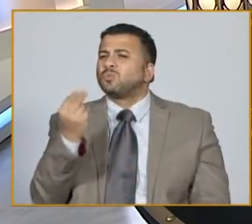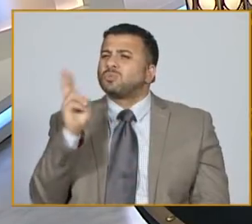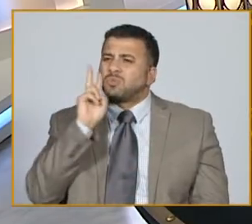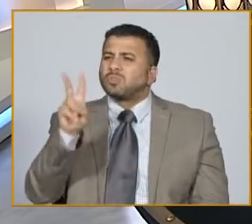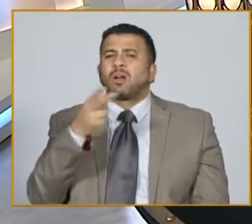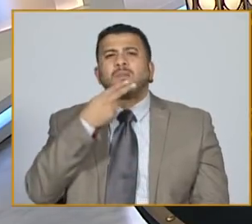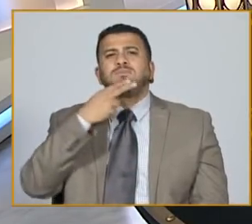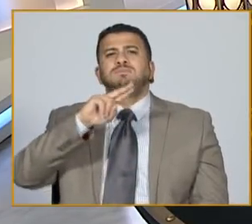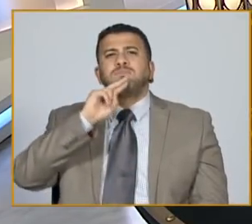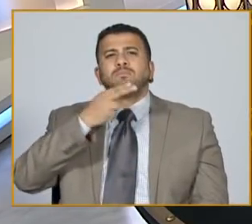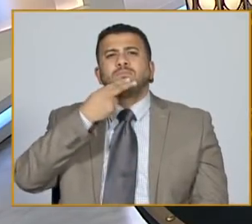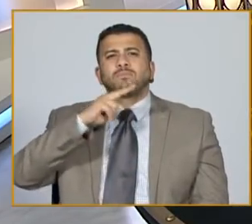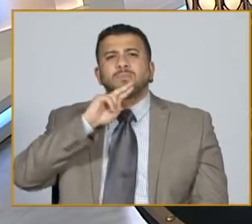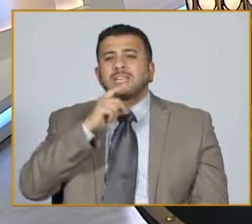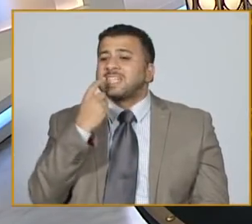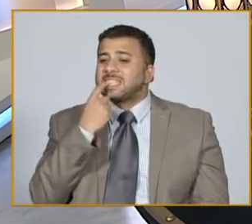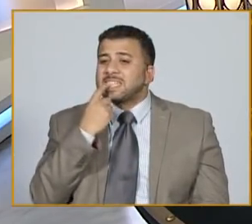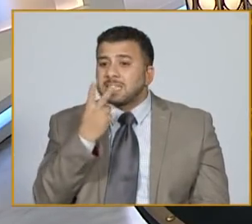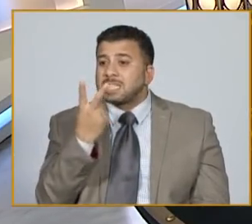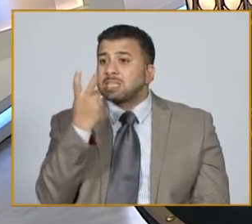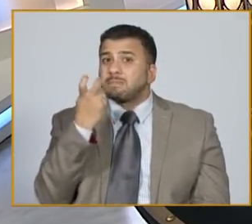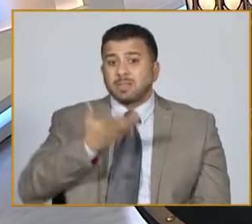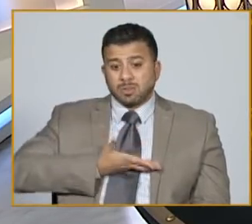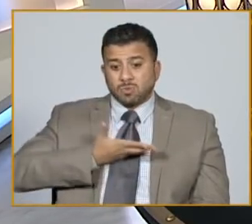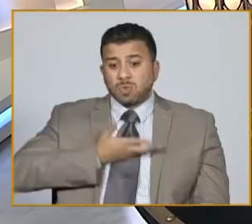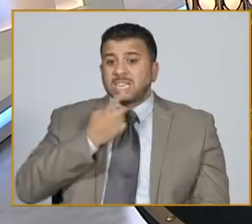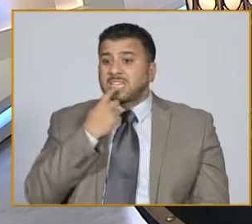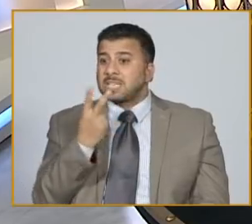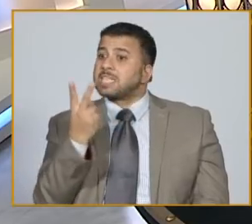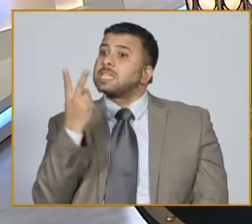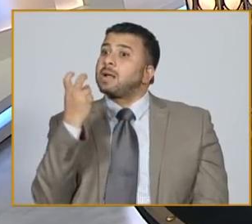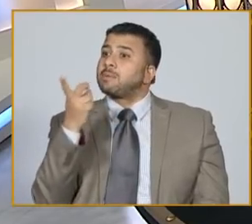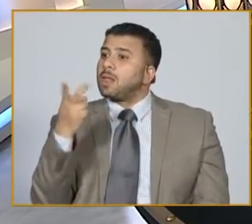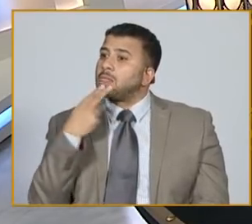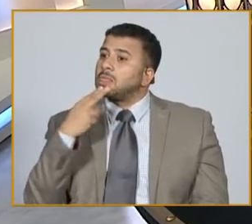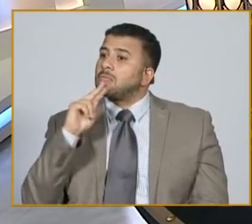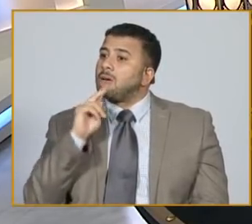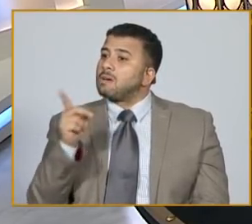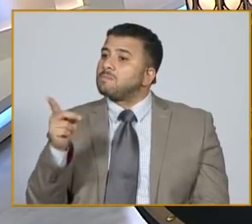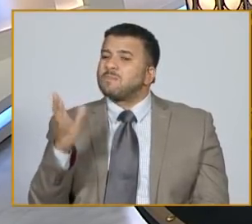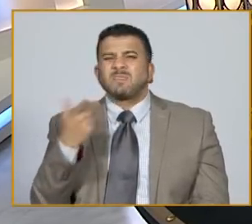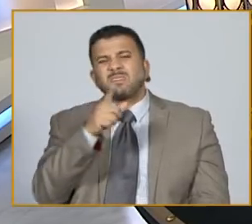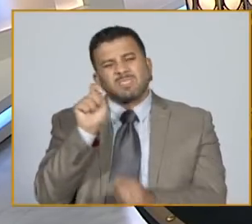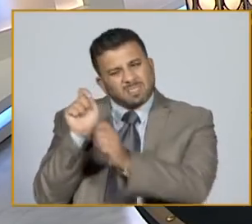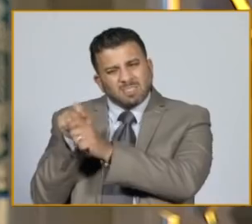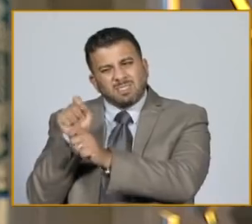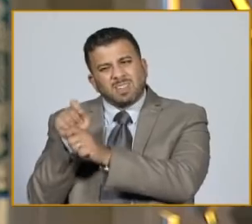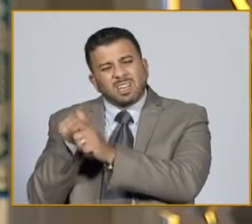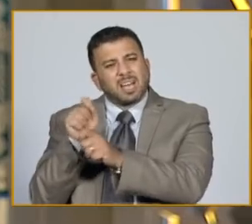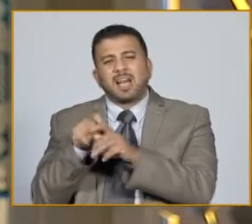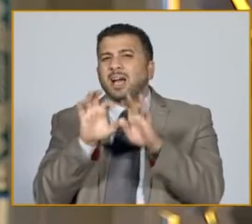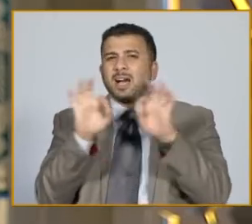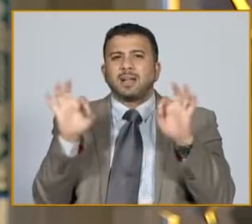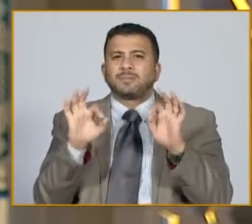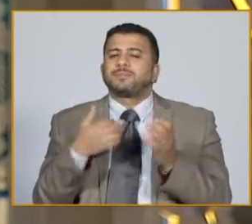الشديد، ذكر يعني أشخاص تجاوزوا 70 من العمر، يقول نريد نصيحة لهم، يقول ما الحكم في مثل هذه الحالة؟ عبد الوهاب بارك الله